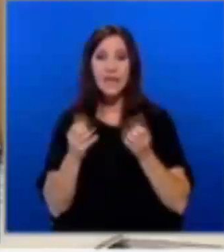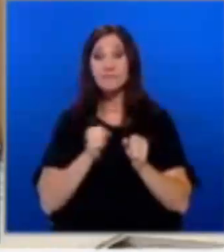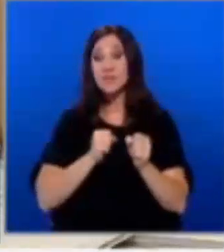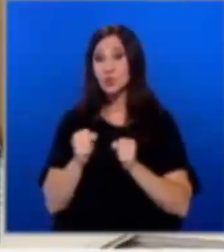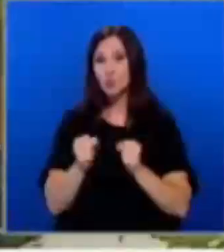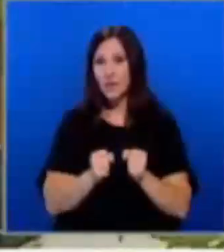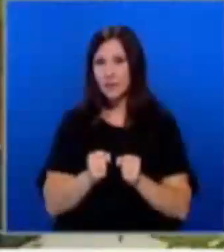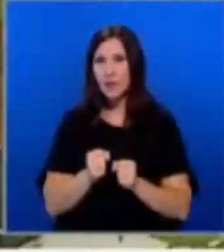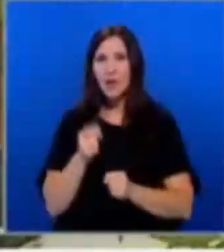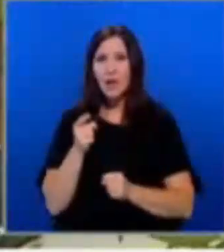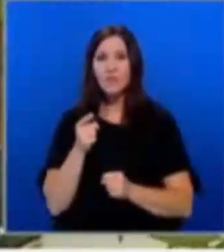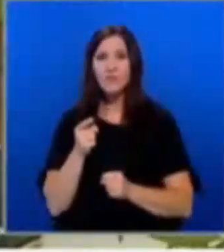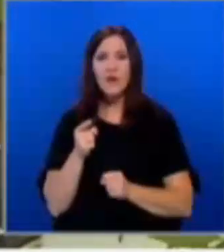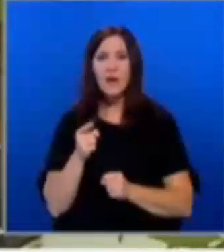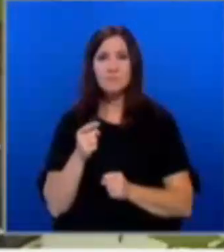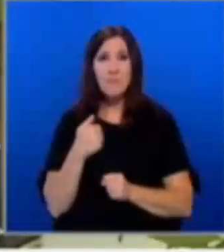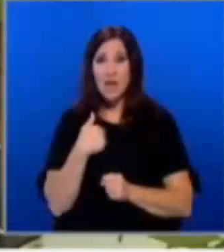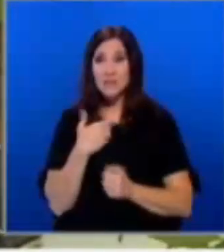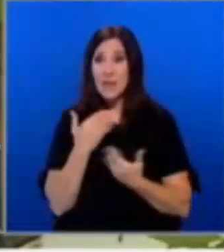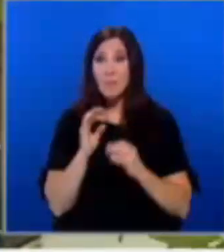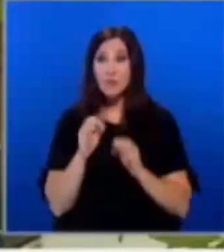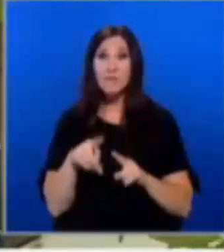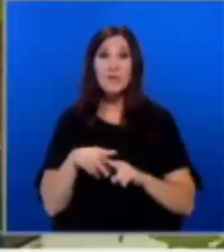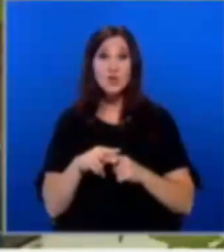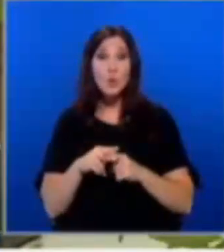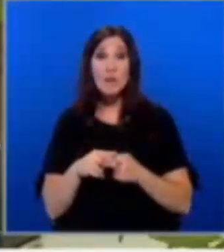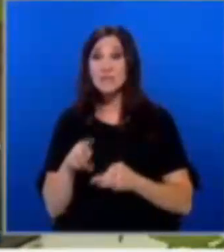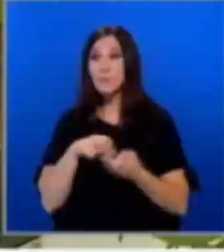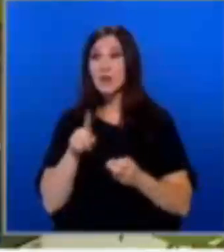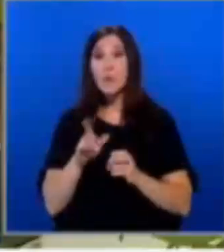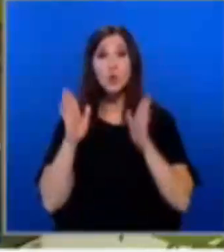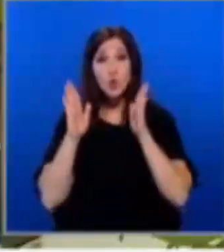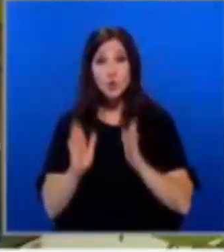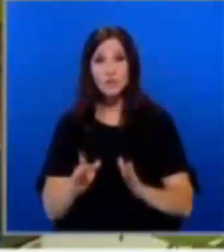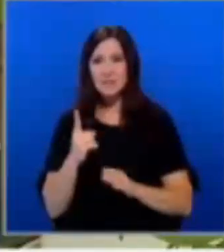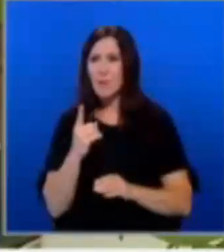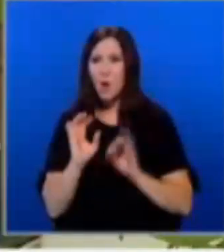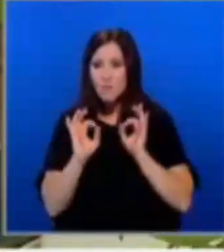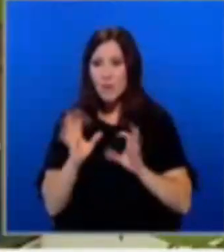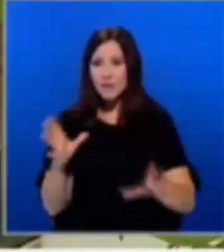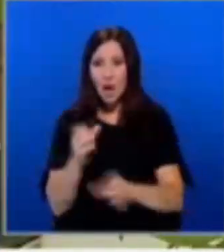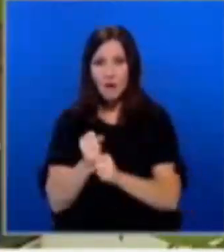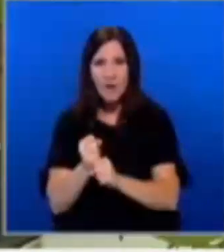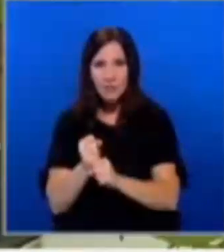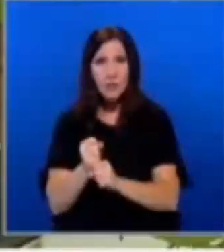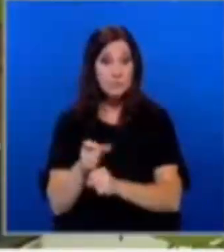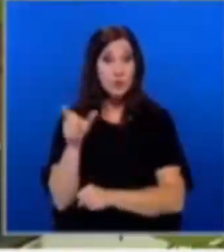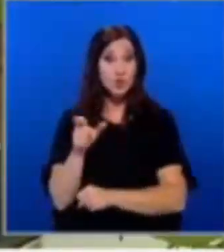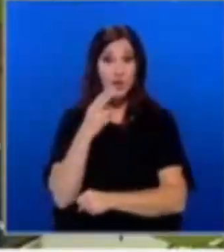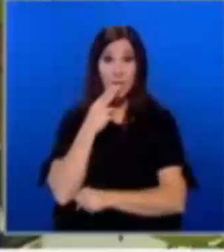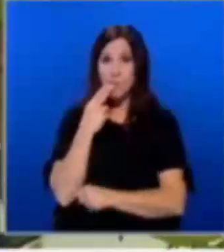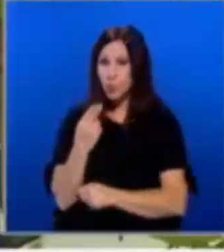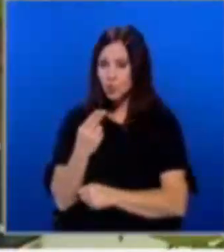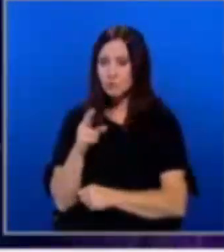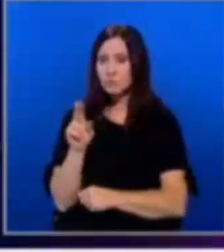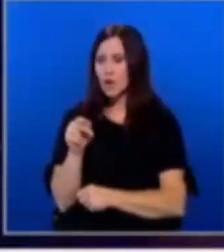дискотеките. Аз там не разполагам с такъв инструмент за проверка. Мога да констатирам само ако на момента хвана, да речеме, че човек пуши